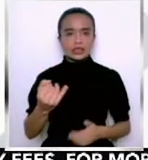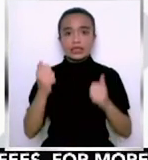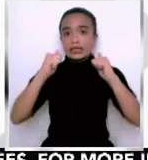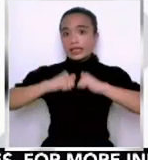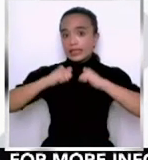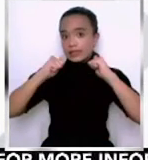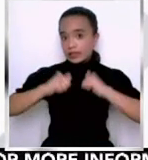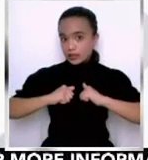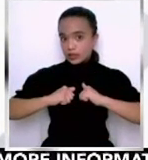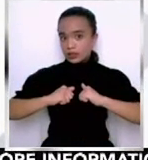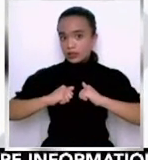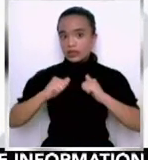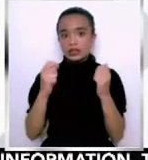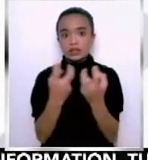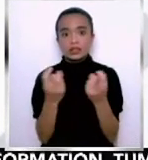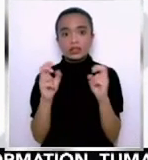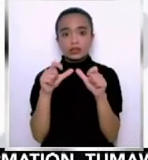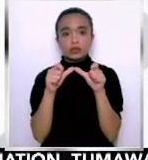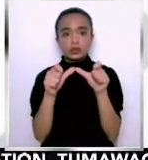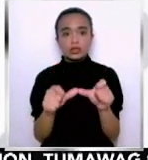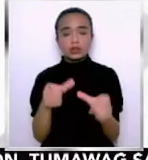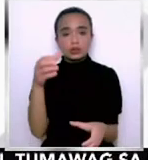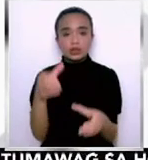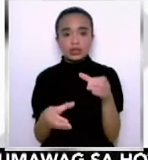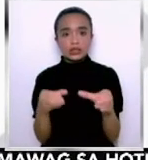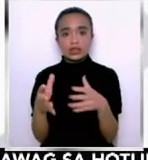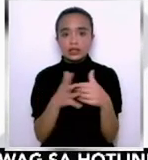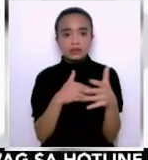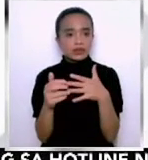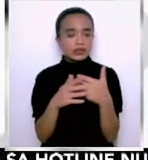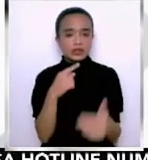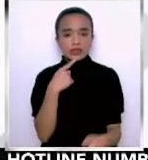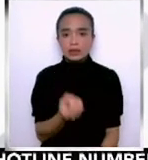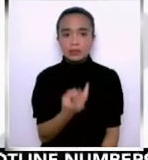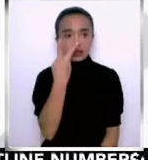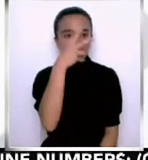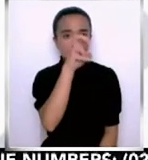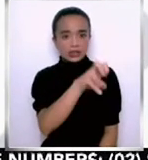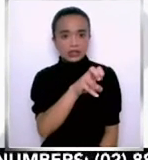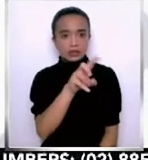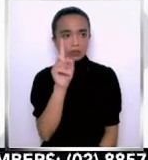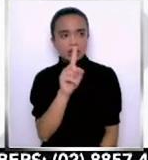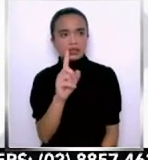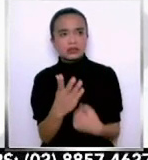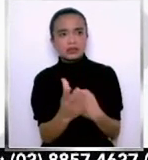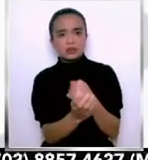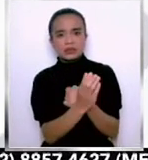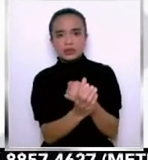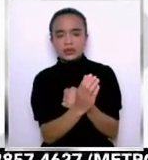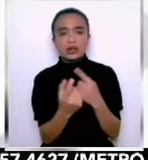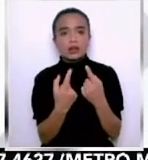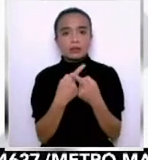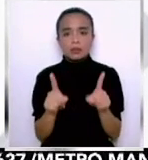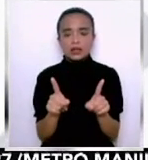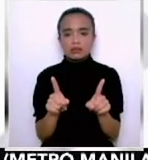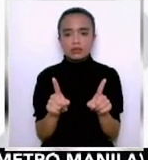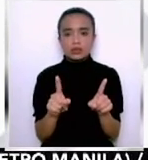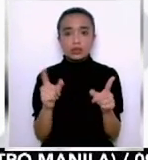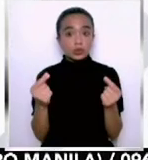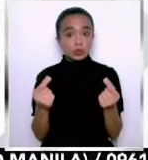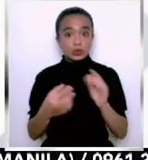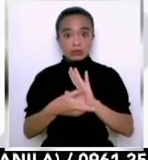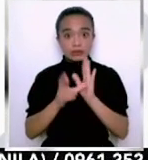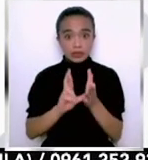Prosecutors na ituloy ang mga kaso sa kabila ng sinasabi ng mga testigo na pamimilit sa kanila. Anya, walang saysayang ginawang review sa mga kaso